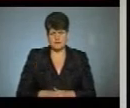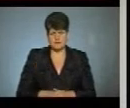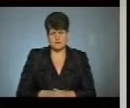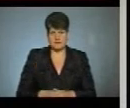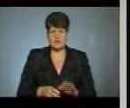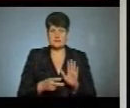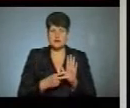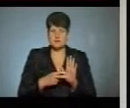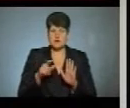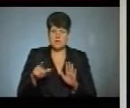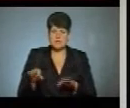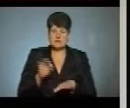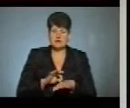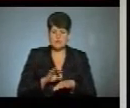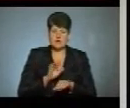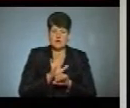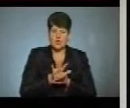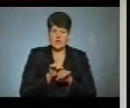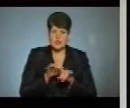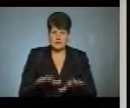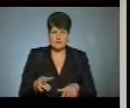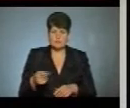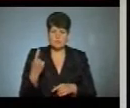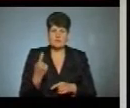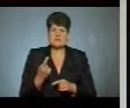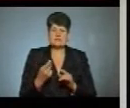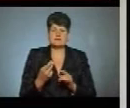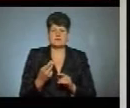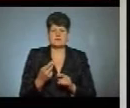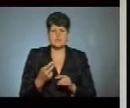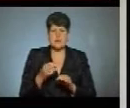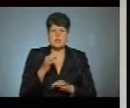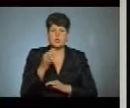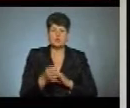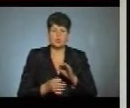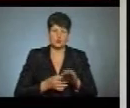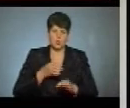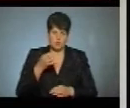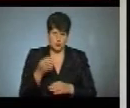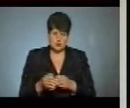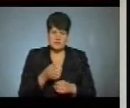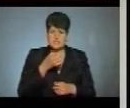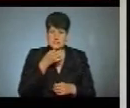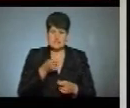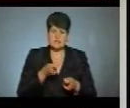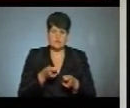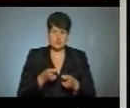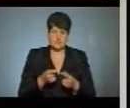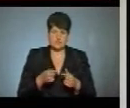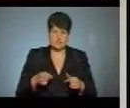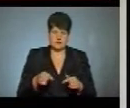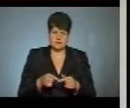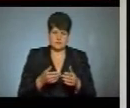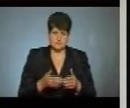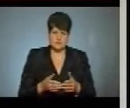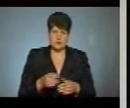7 людей захворіли на коронавірус на Тернопільщині за добу. Про це повідомила завідувачка відділу обласного лабораторного центру Світлана